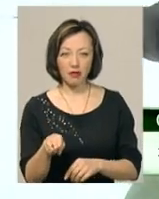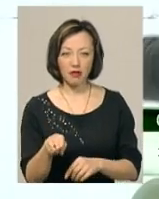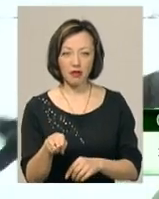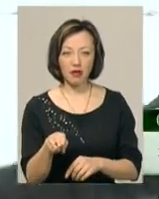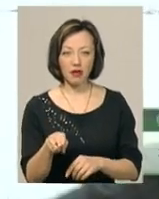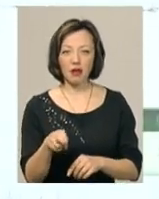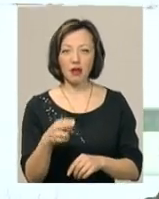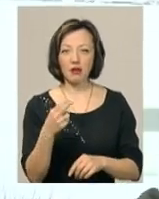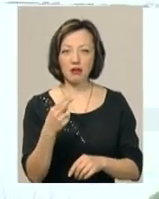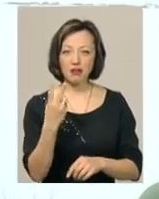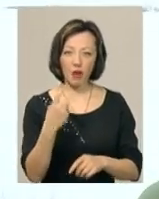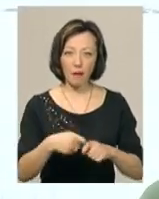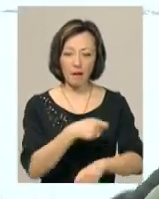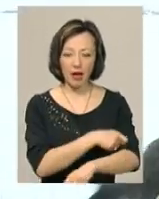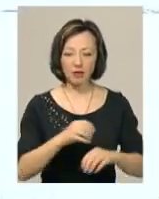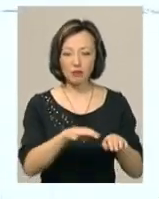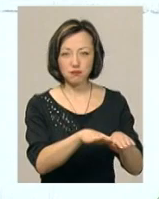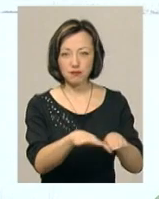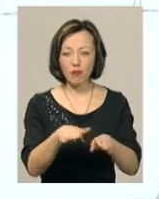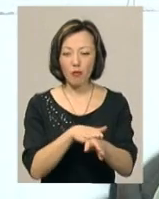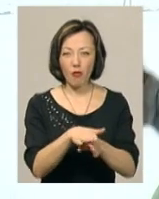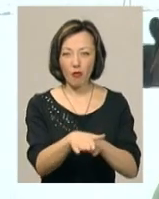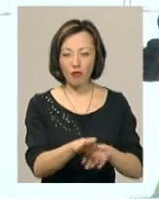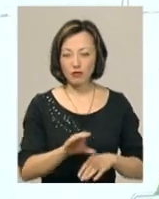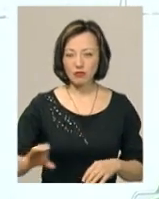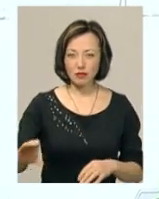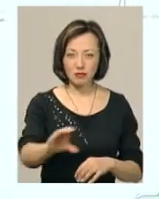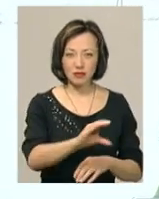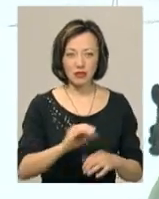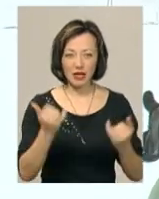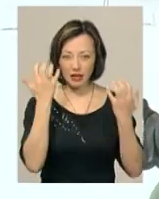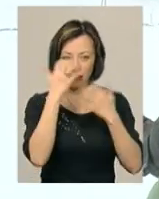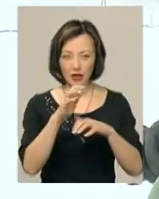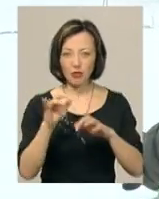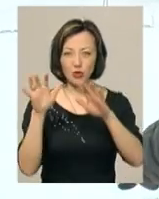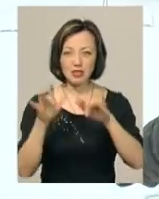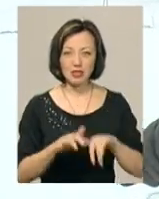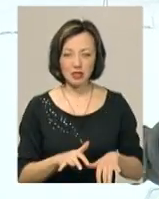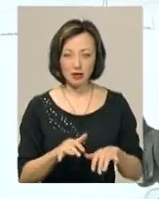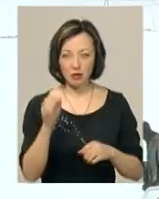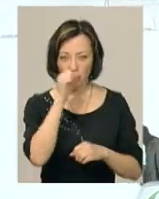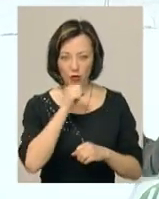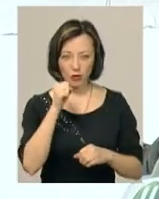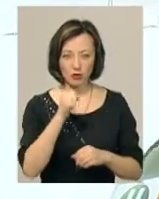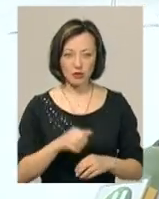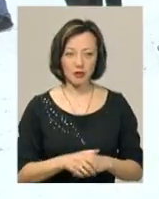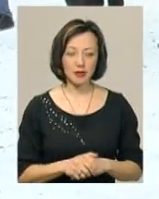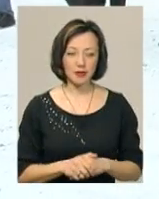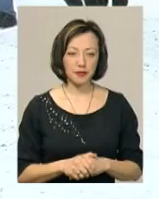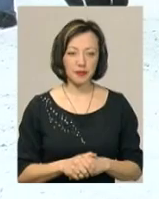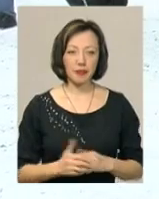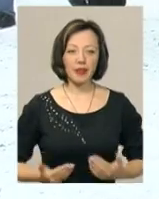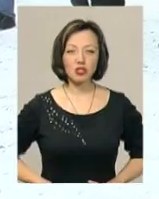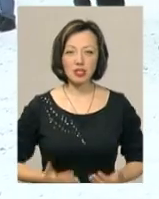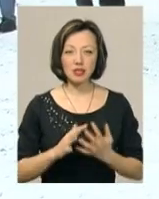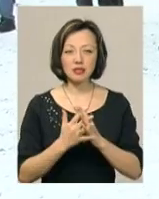1,5-2 метри від берега, була просто біла полоса. Зараз нічого не видно, бо просто прихватило воду льодом.